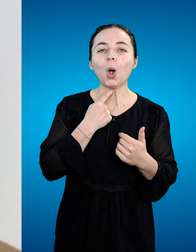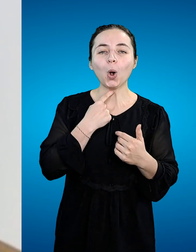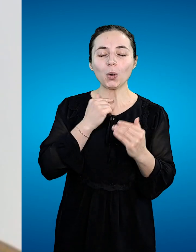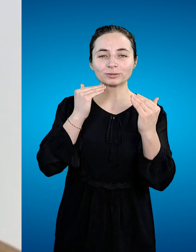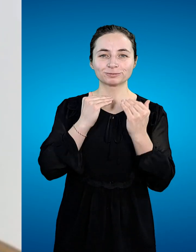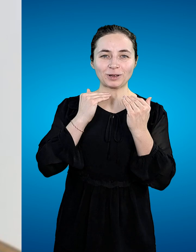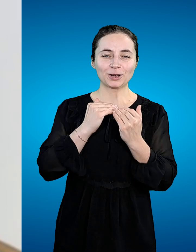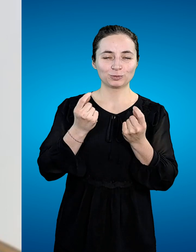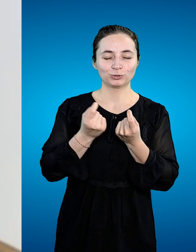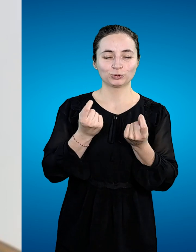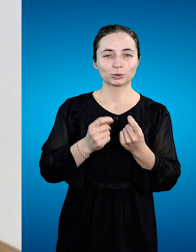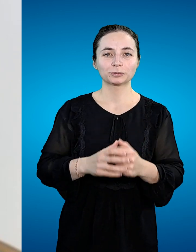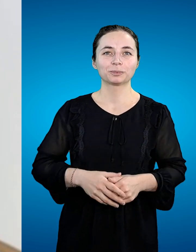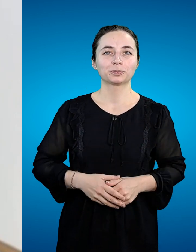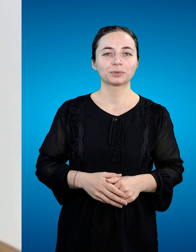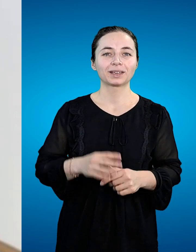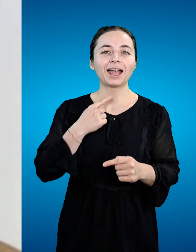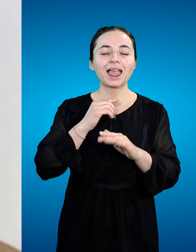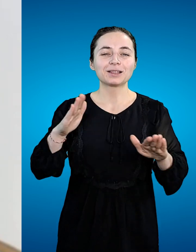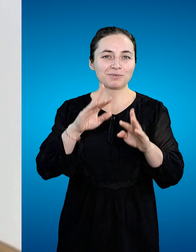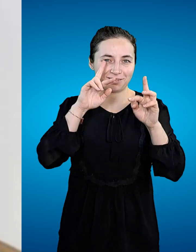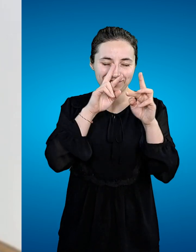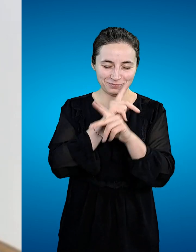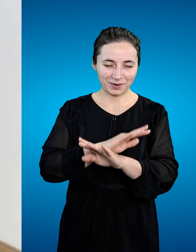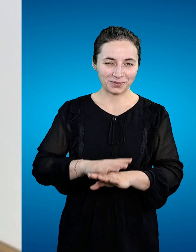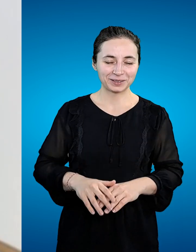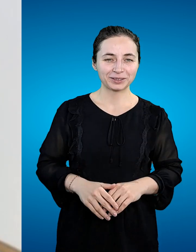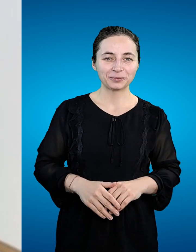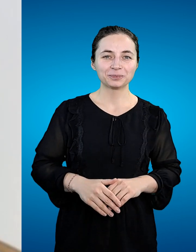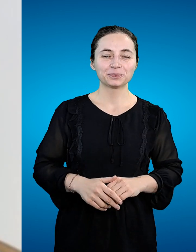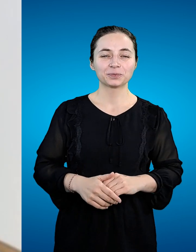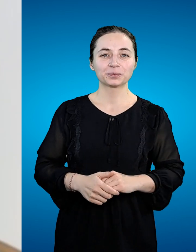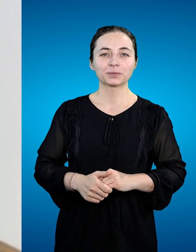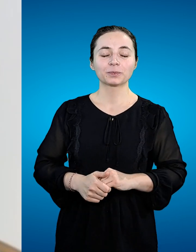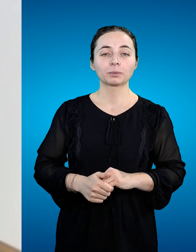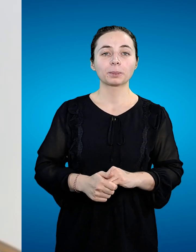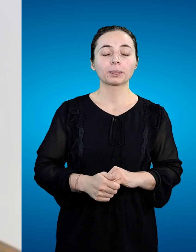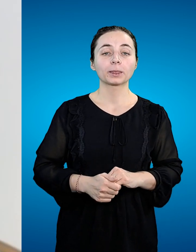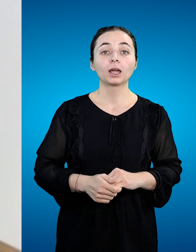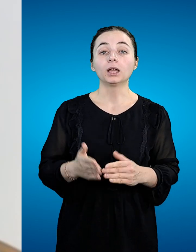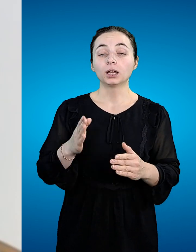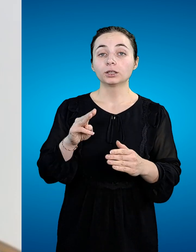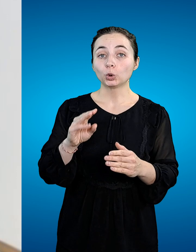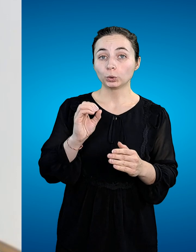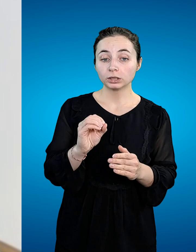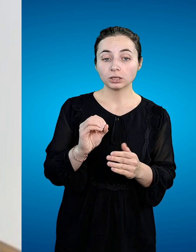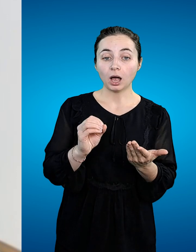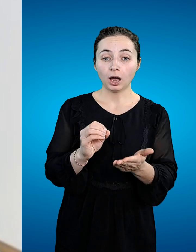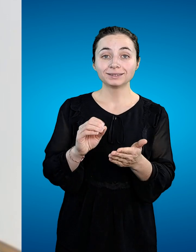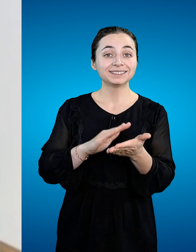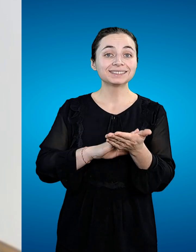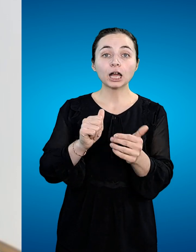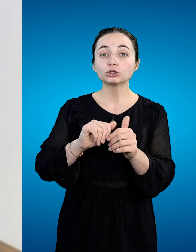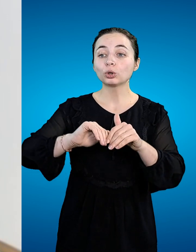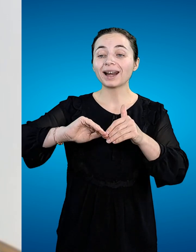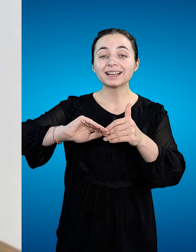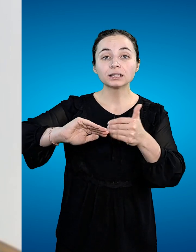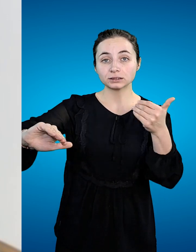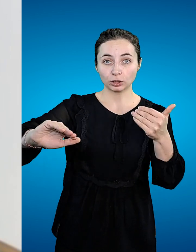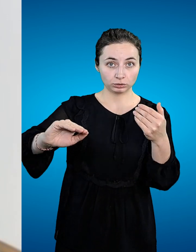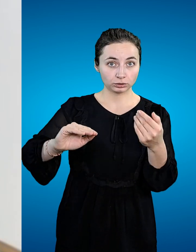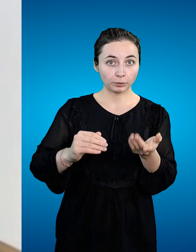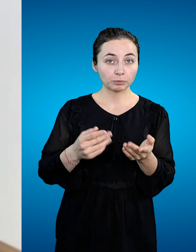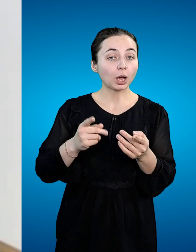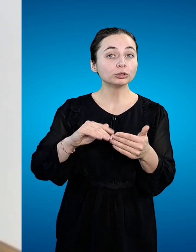Простите меня, голос охрип немножко. Спел неправильно. Вот. Ну, то есть, они сразу